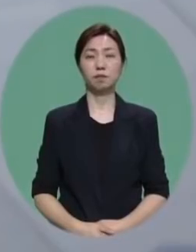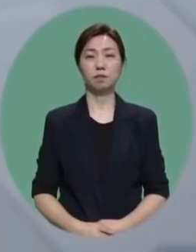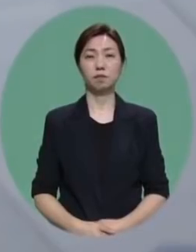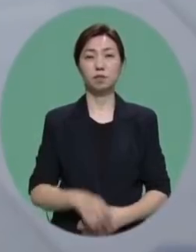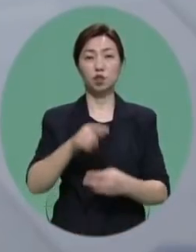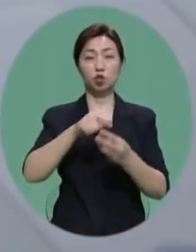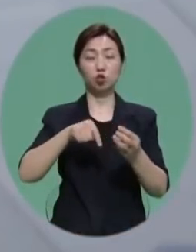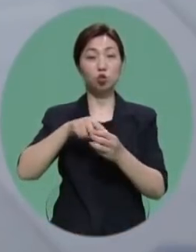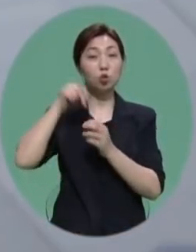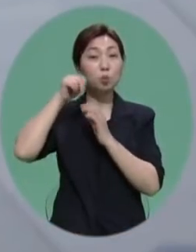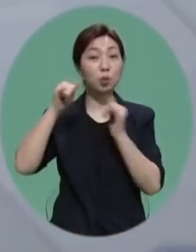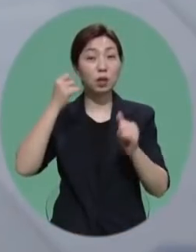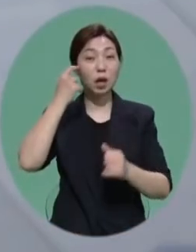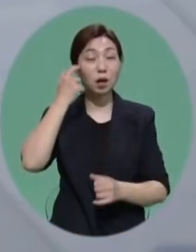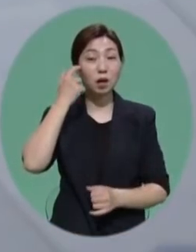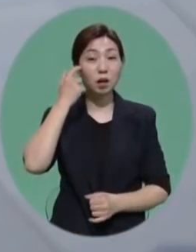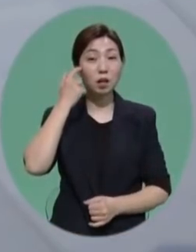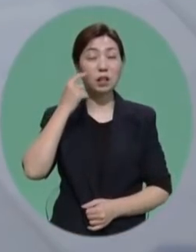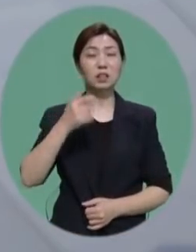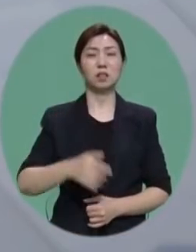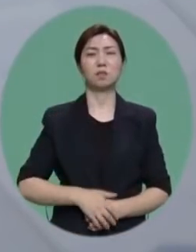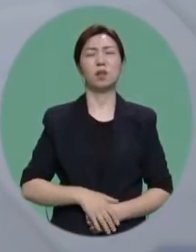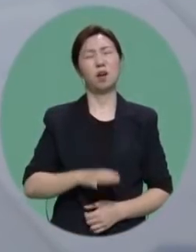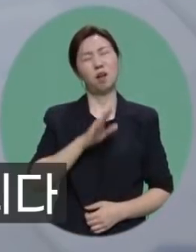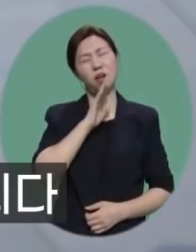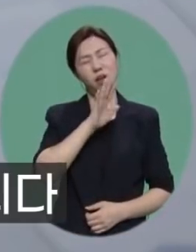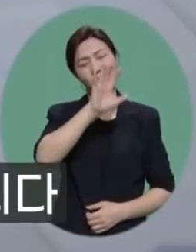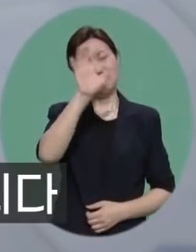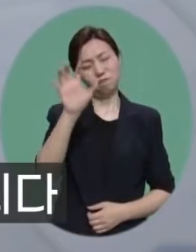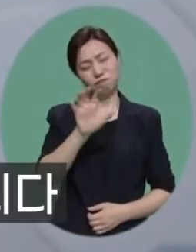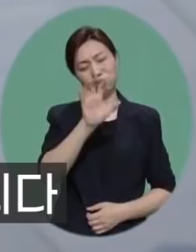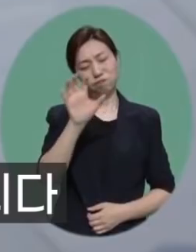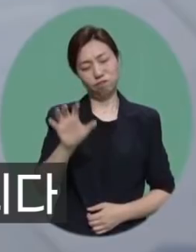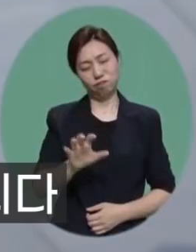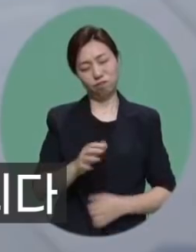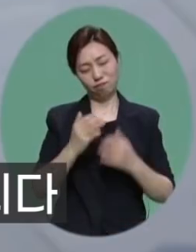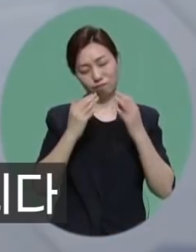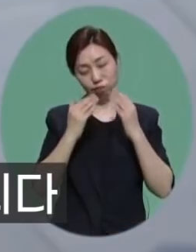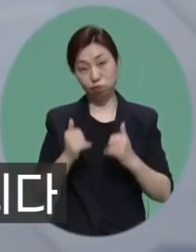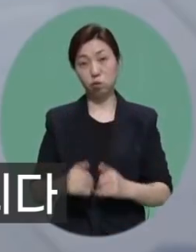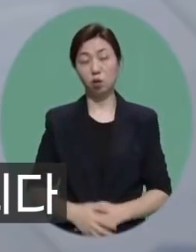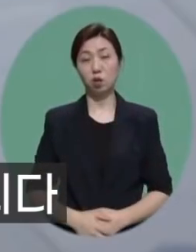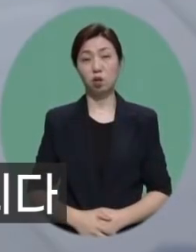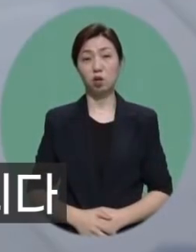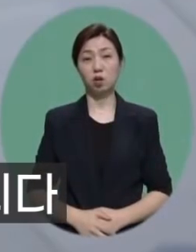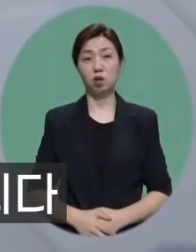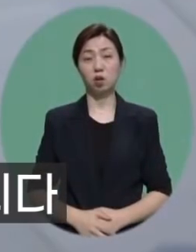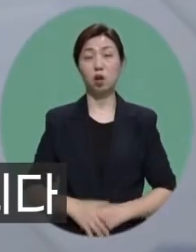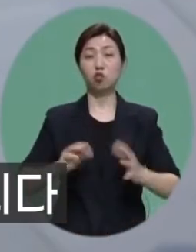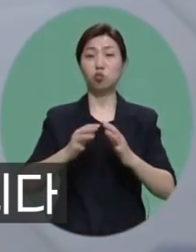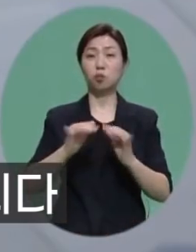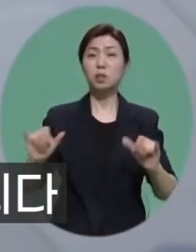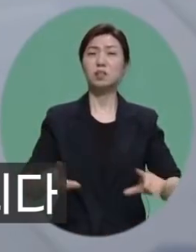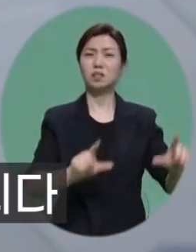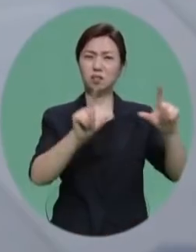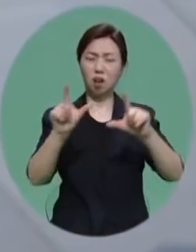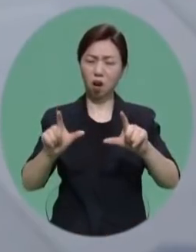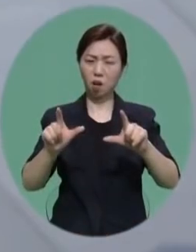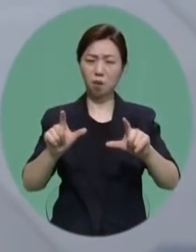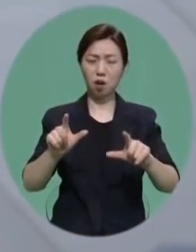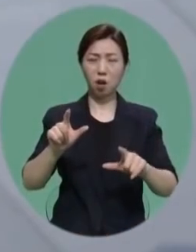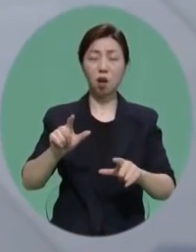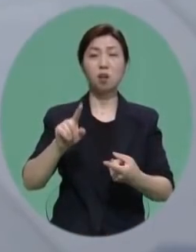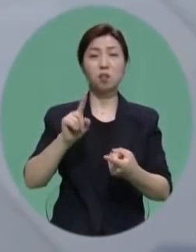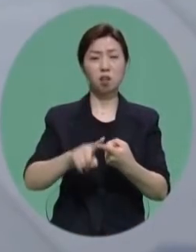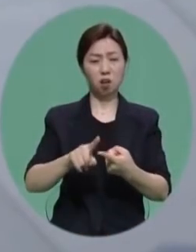이거 벌써 몇 번째 울고 먹는 건지 모르겠는데 정말 국민의 삶을 놓고 계속 이러시는 거 이해가 안 됩니다. 제가